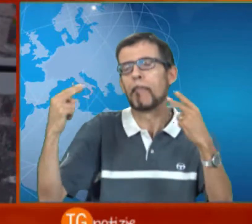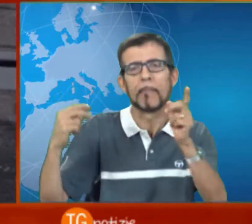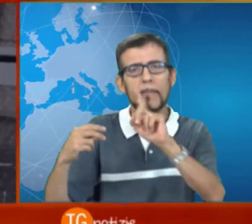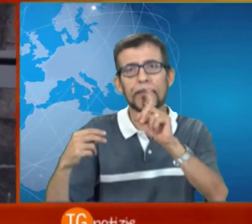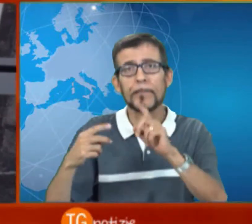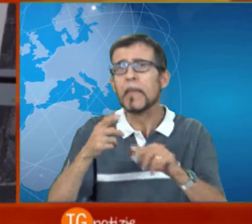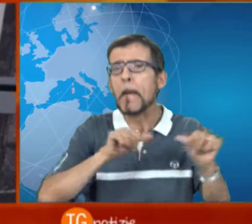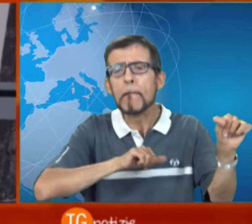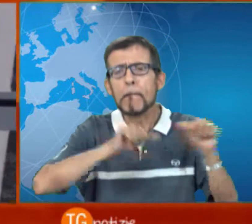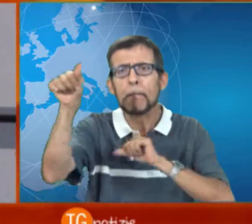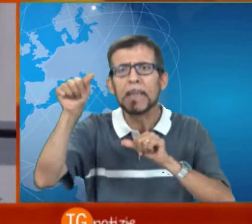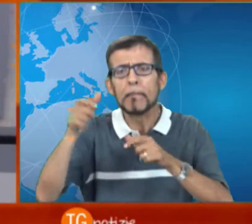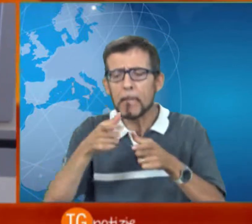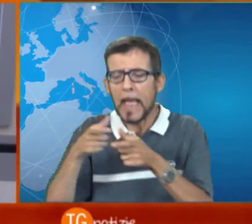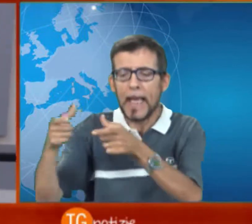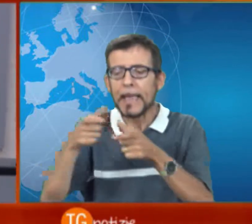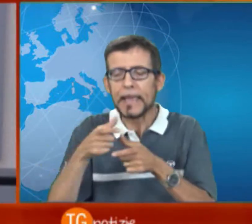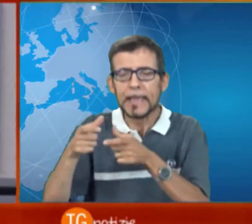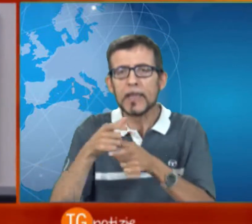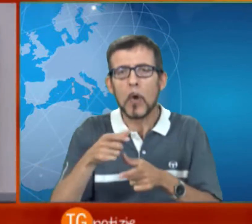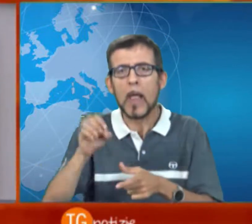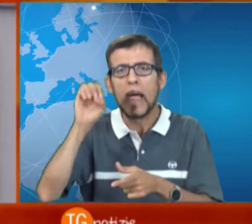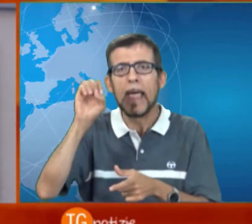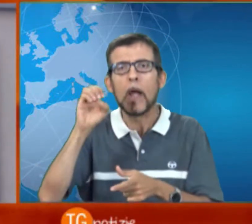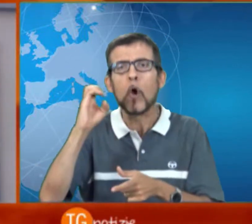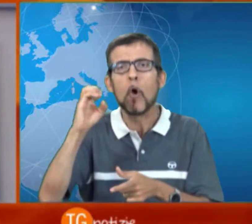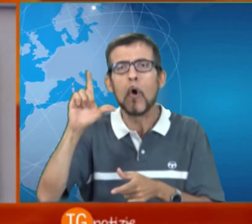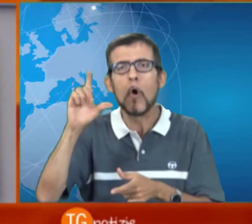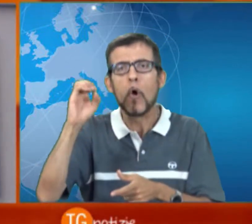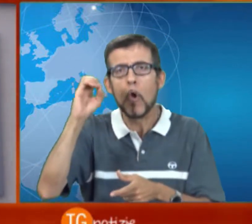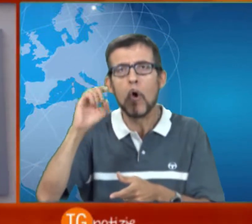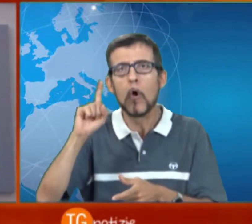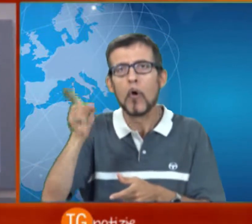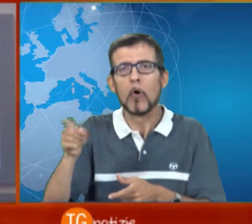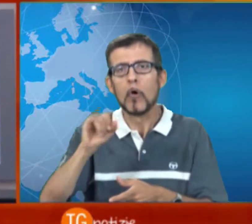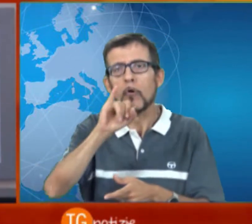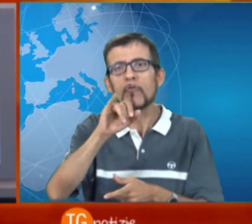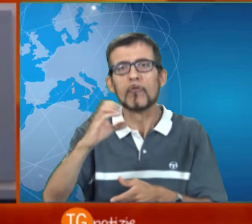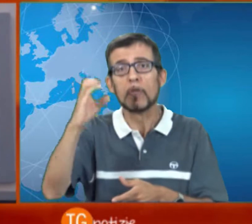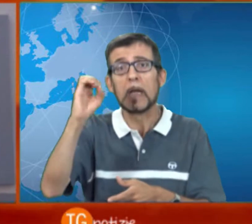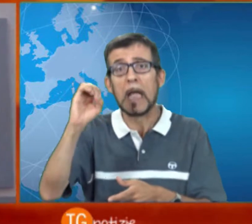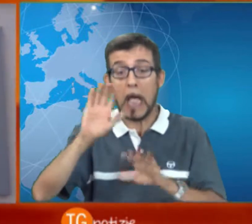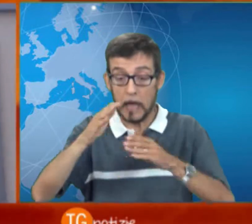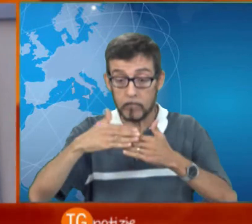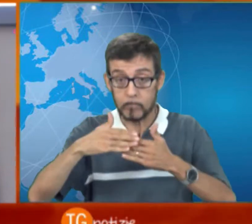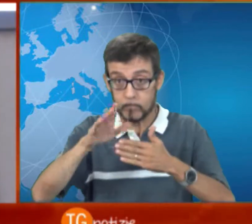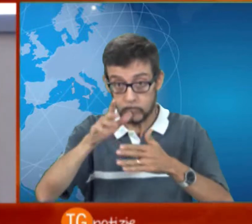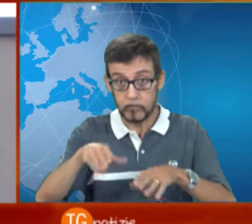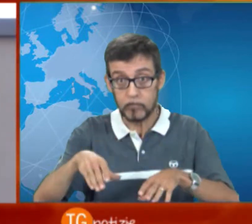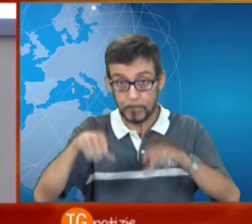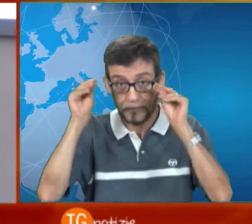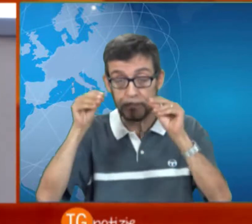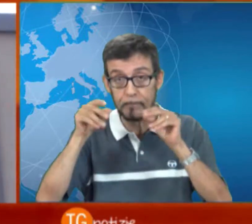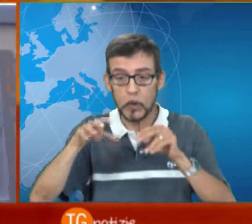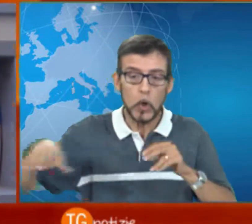prima isola ecologica che è stata attivata, o perlomeno non ancora attivata, ma siamo lì lì per farlo,